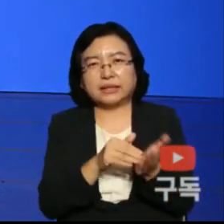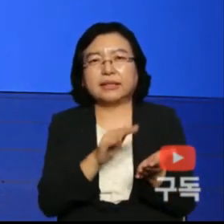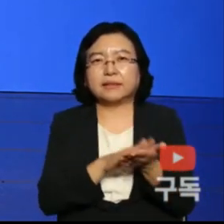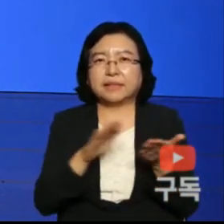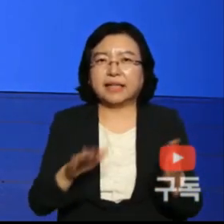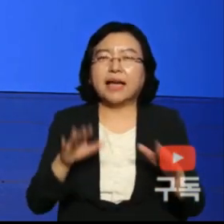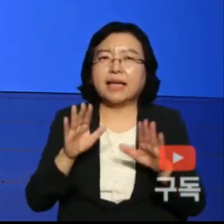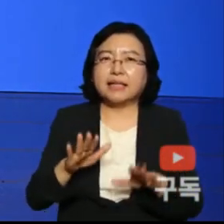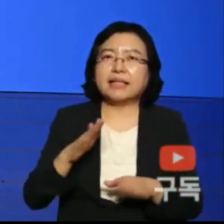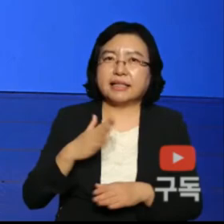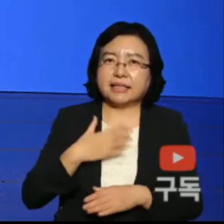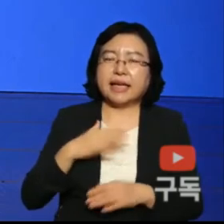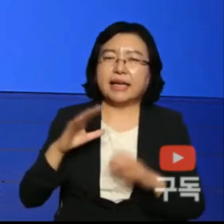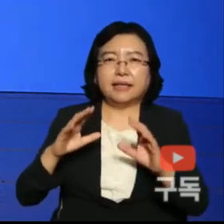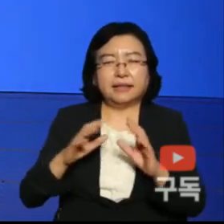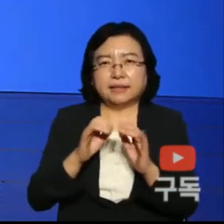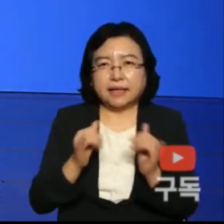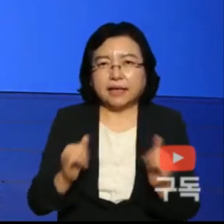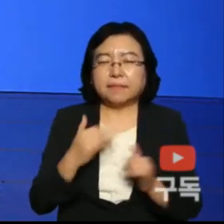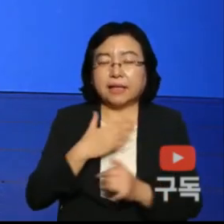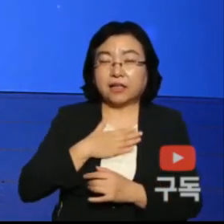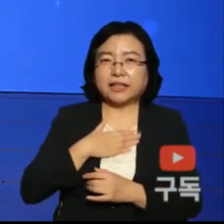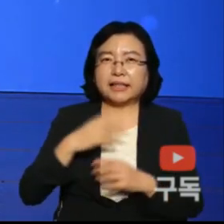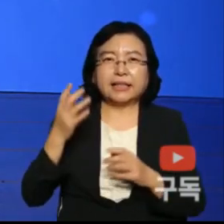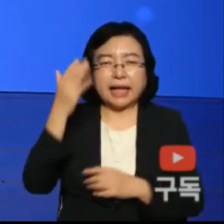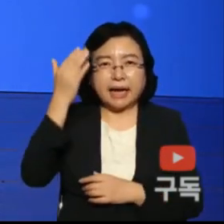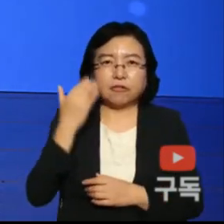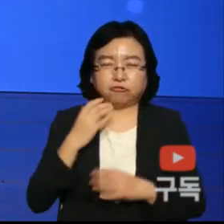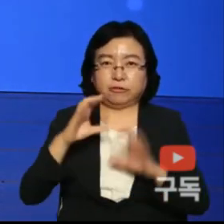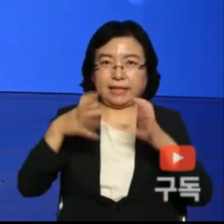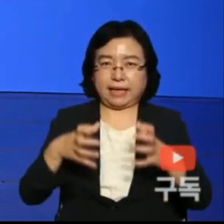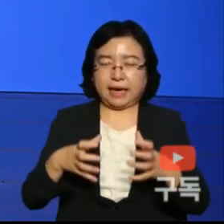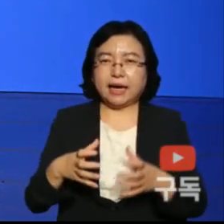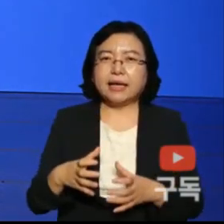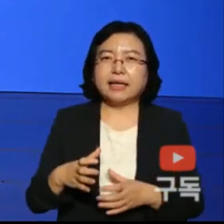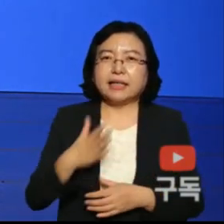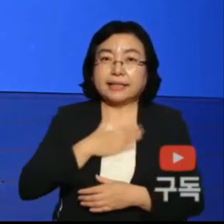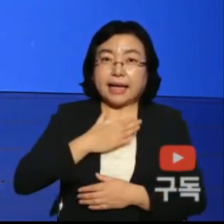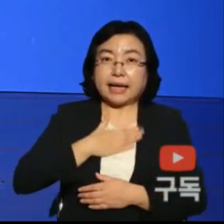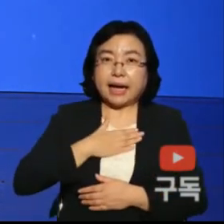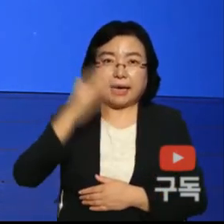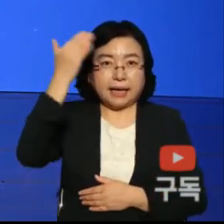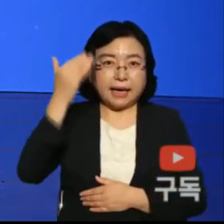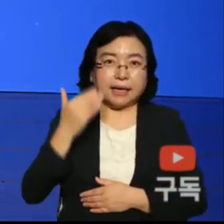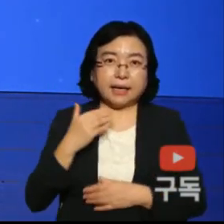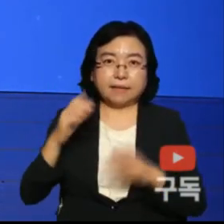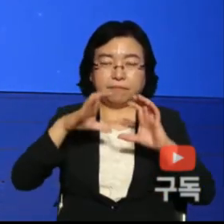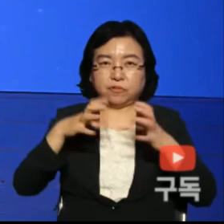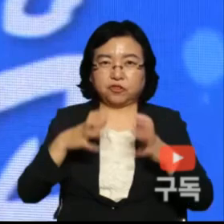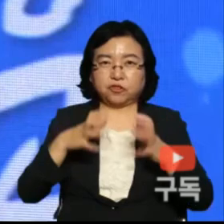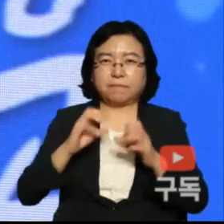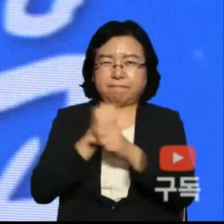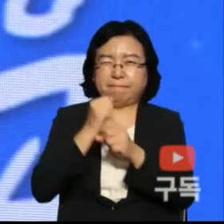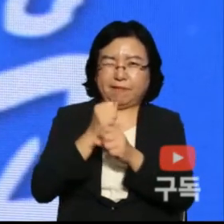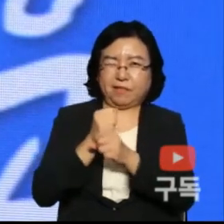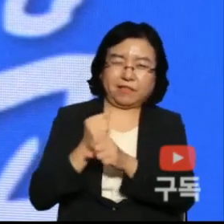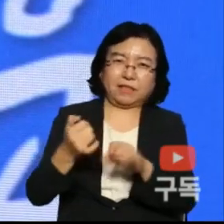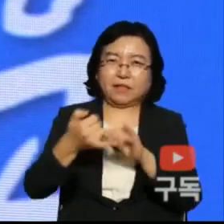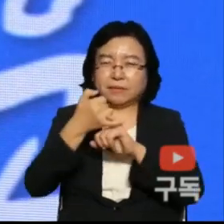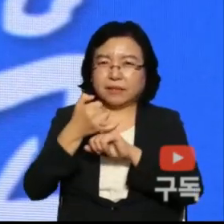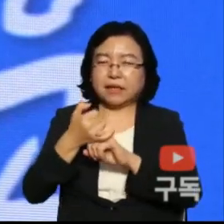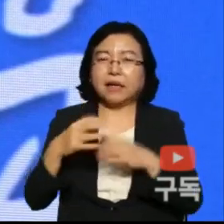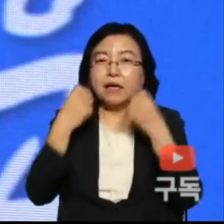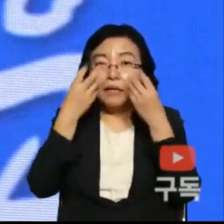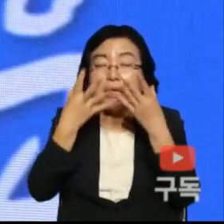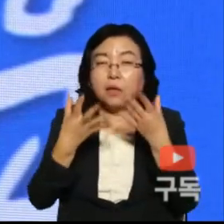새로운 대한민국 이재명 이 대한민국을 만들어 가겠습니다 새로운